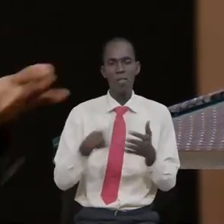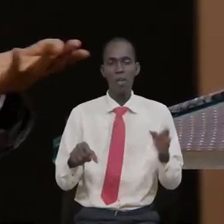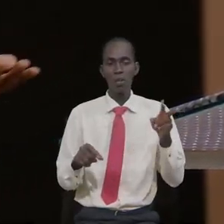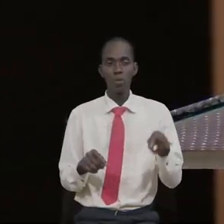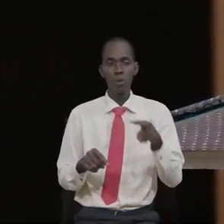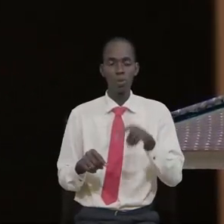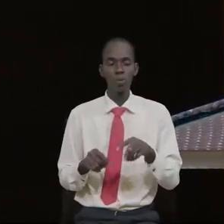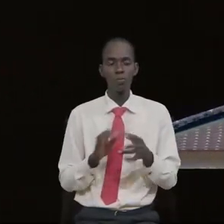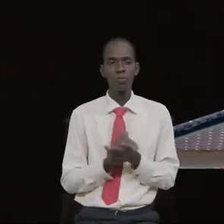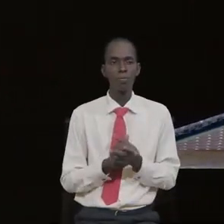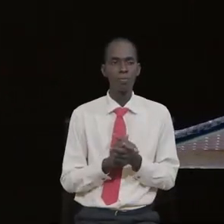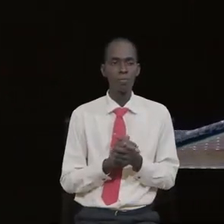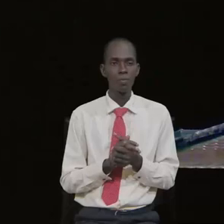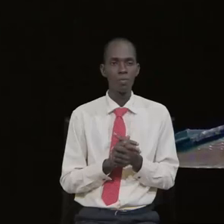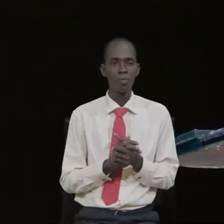dit,